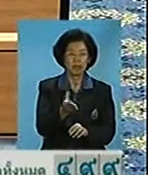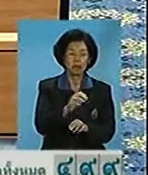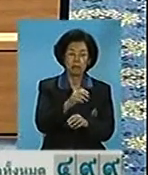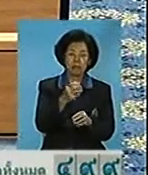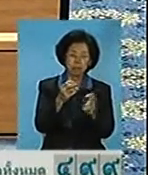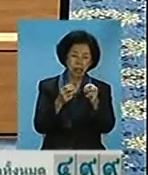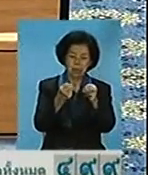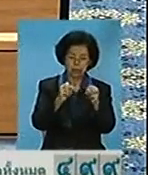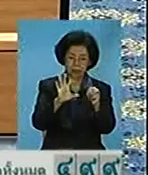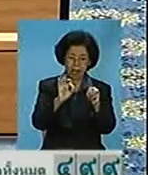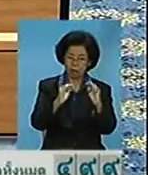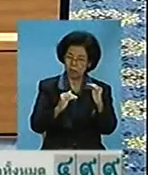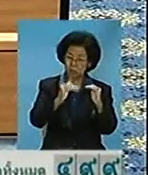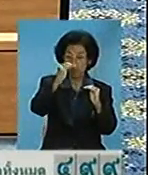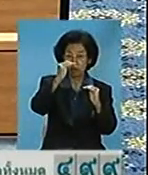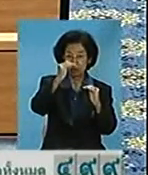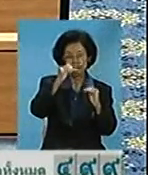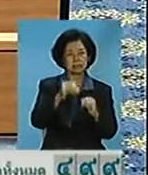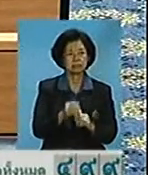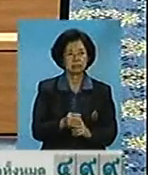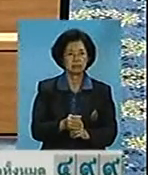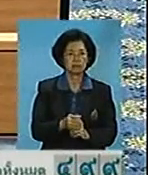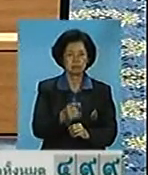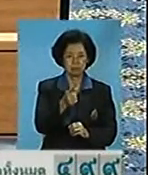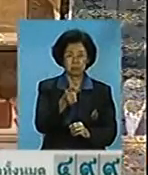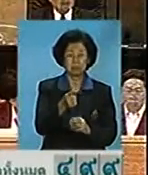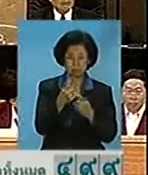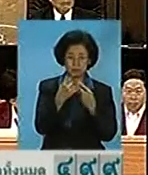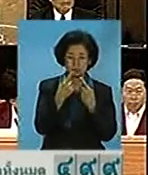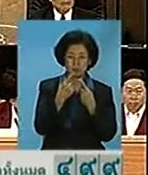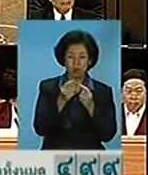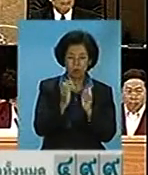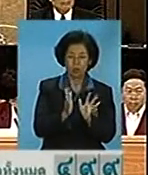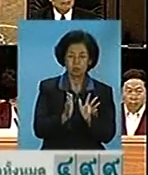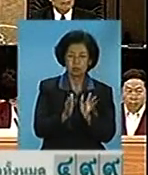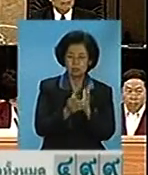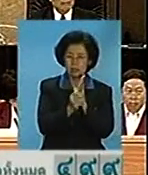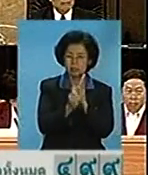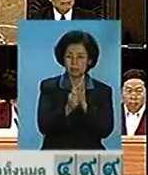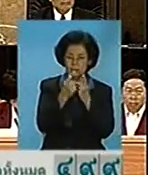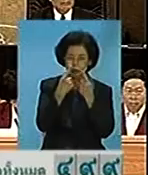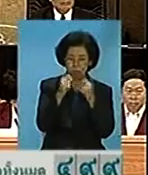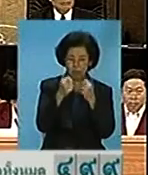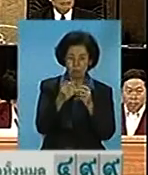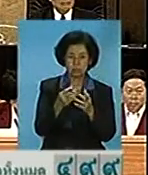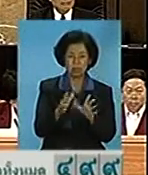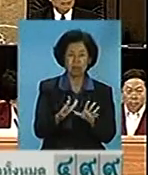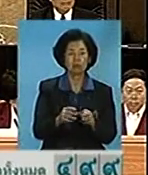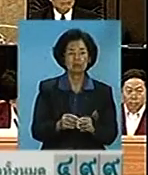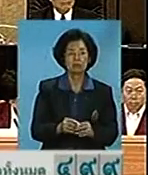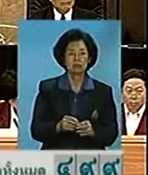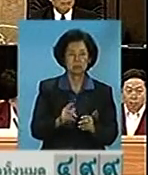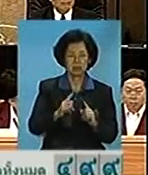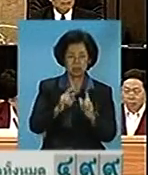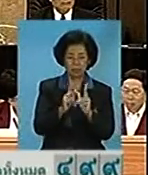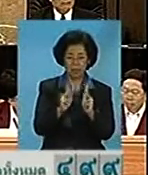มันจะเกินไปจากวัตถุประสงค ์เมื่อกี้ท่านผู้ตอบผู้เชี่ยวชาญจากเรื่องยางเนี่ยท่านกำลังตอบเรื่องของที่กรรมการ